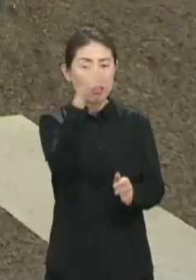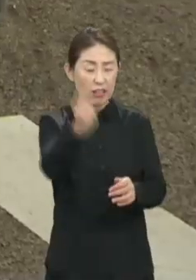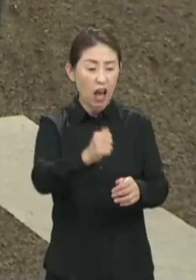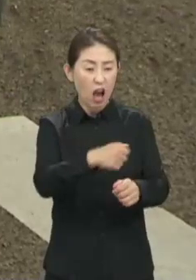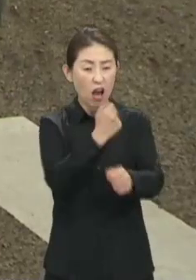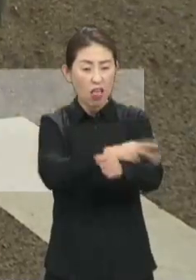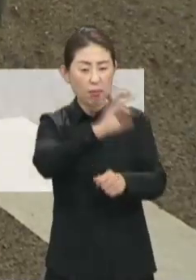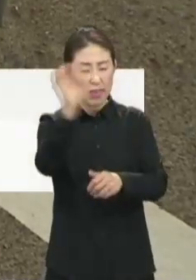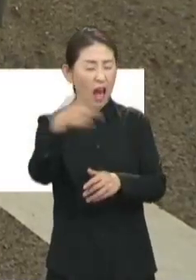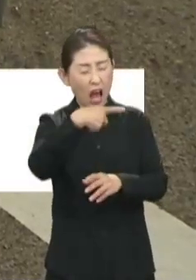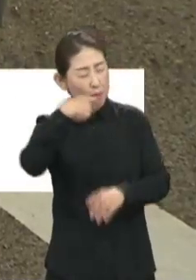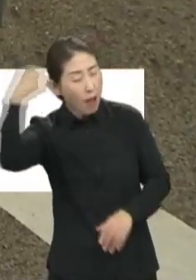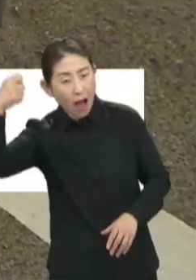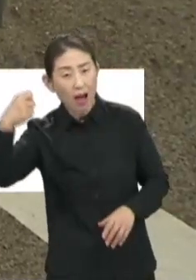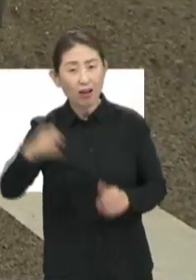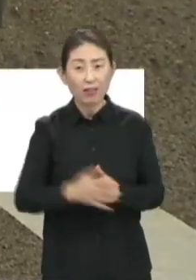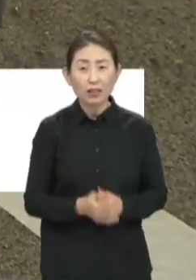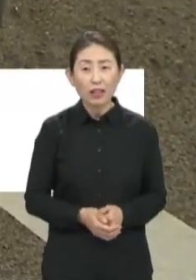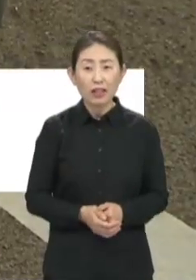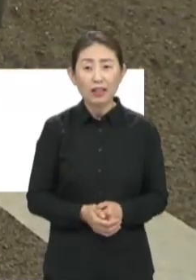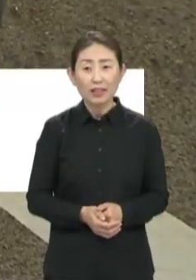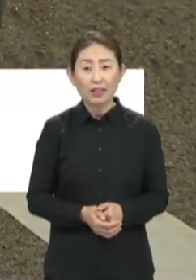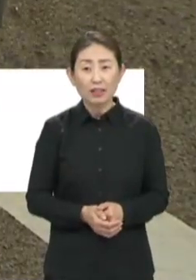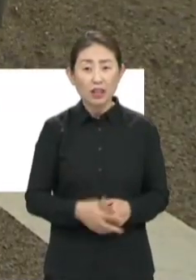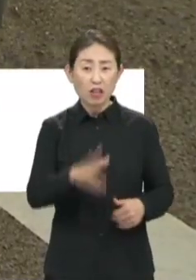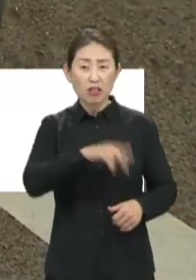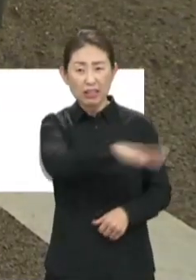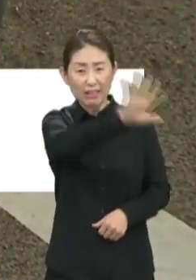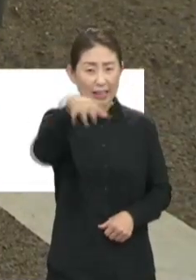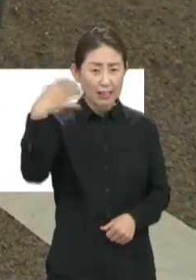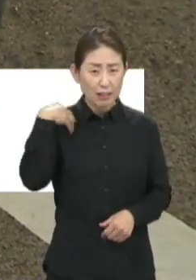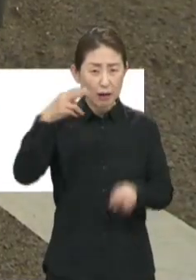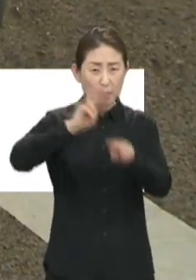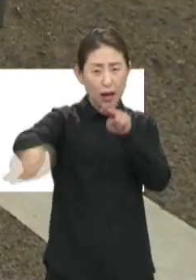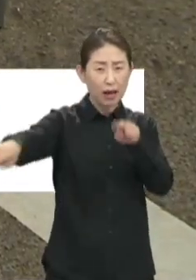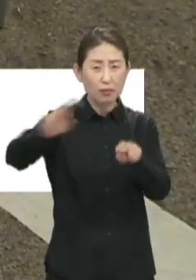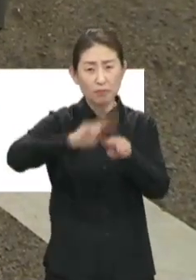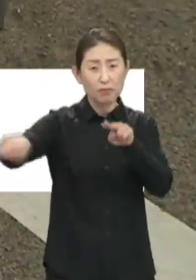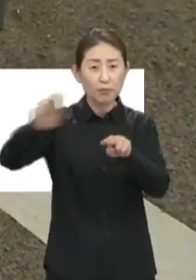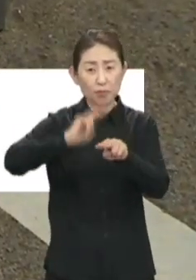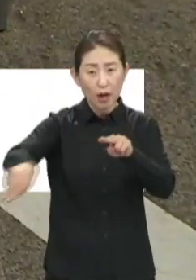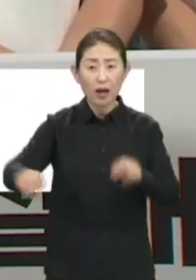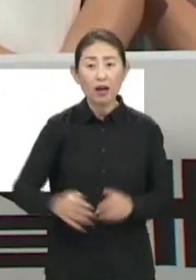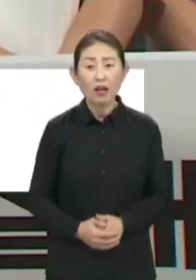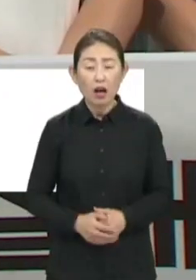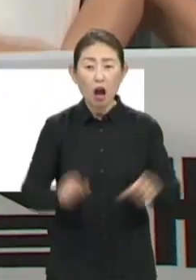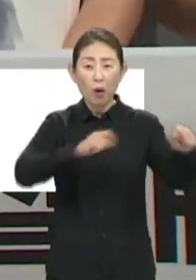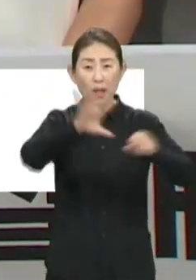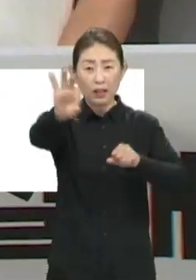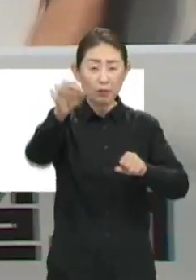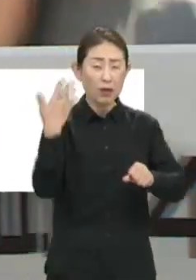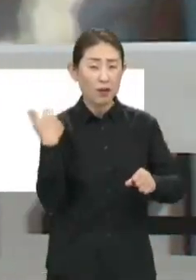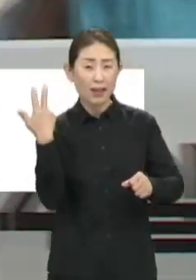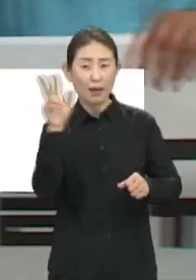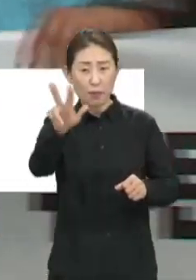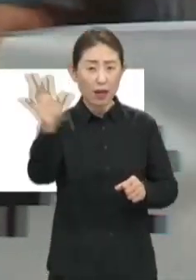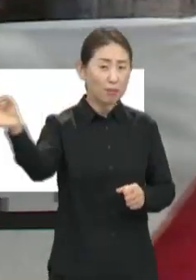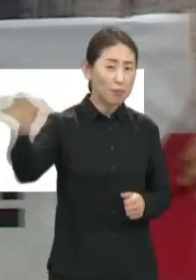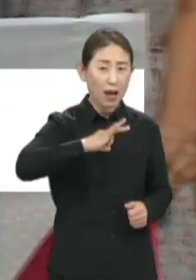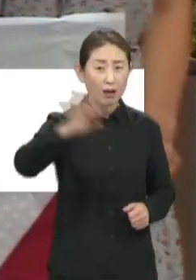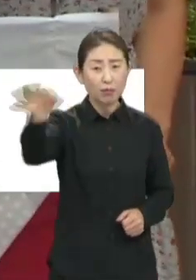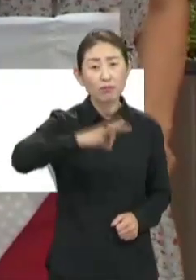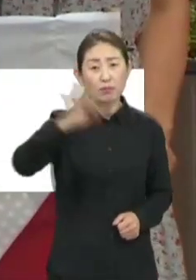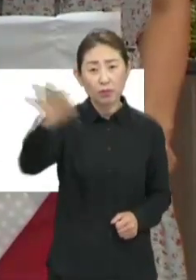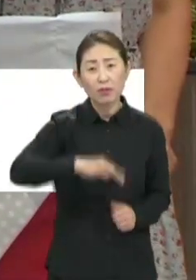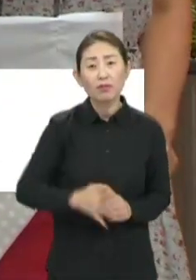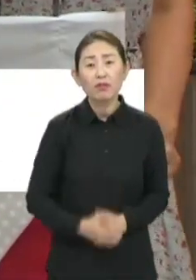대덕구 의원들은 책임지고 사퇴하라! 사퇴하라! 사퇴하라! 사퇴하라! 의정 활동비 반납하라! 반납하라!